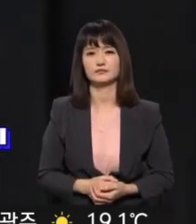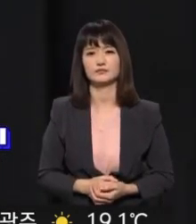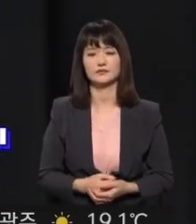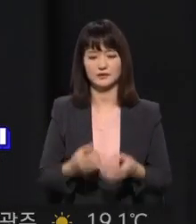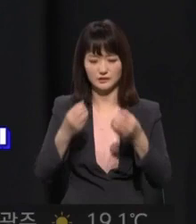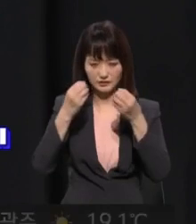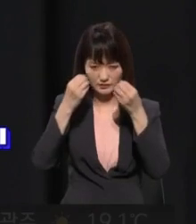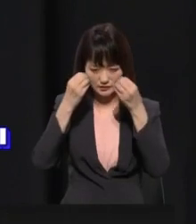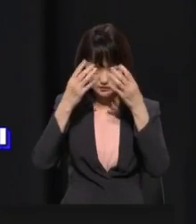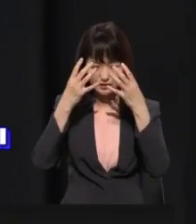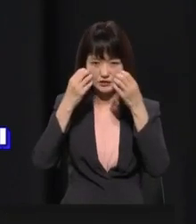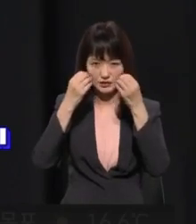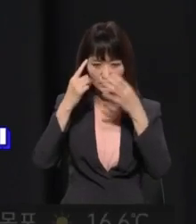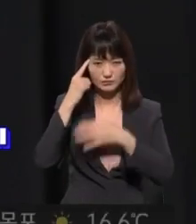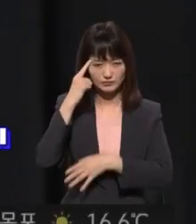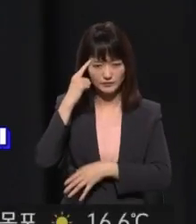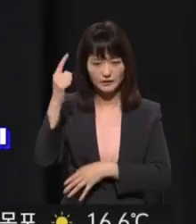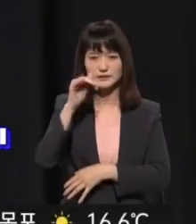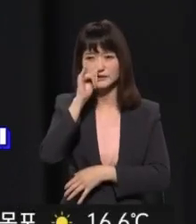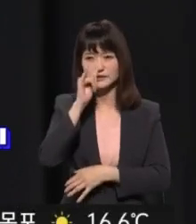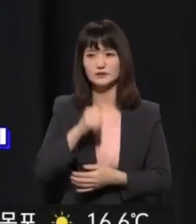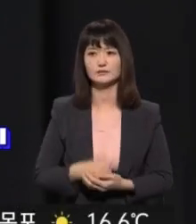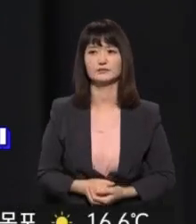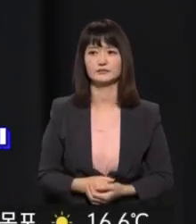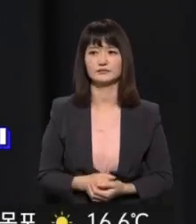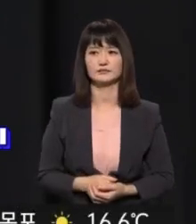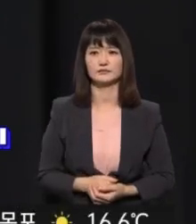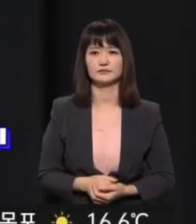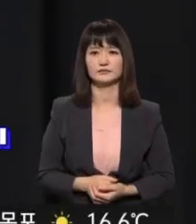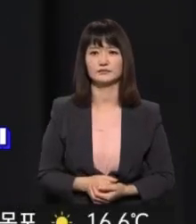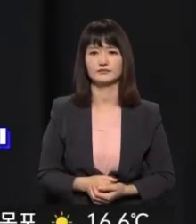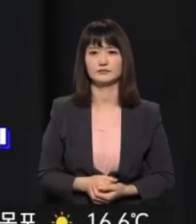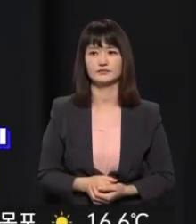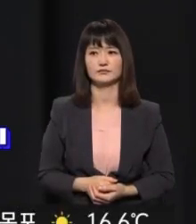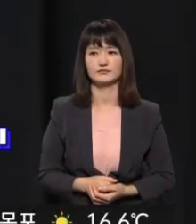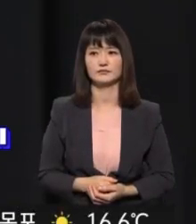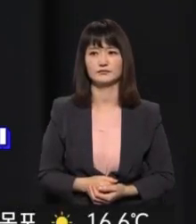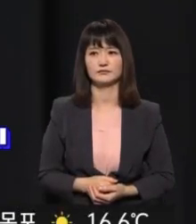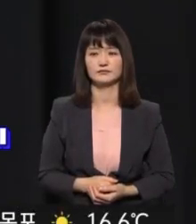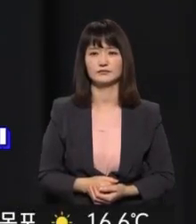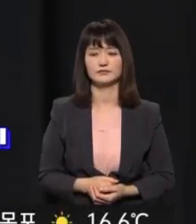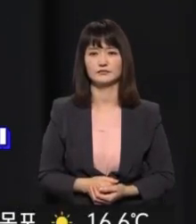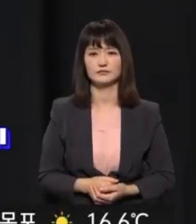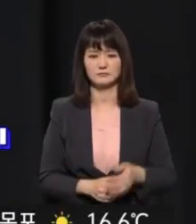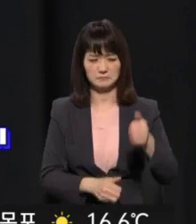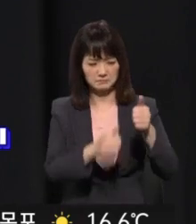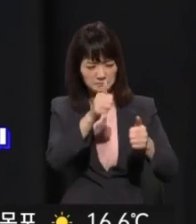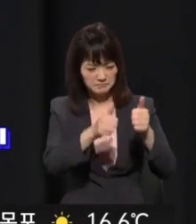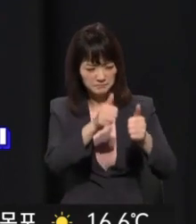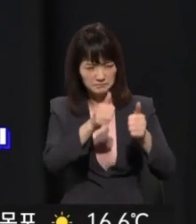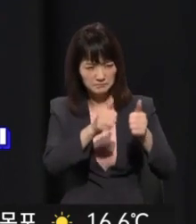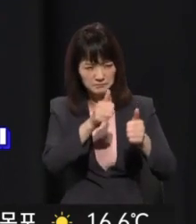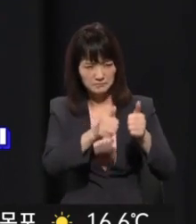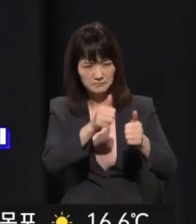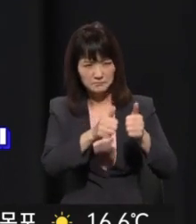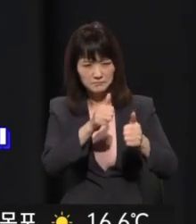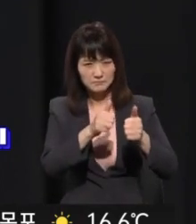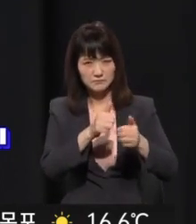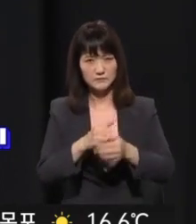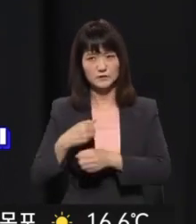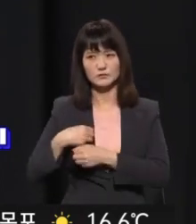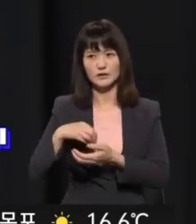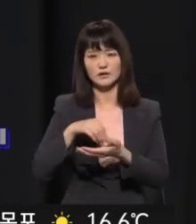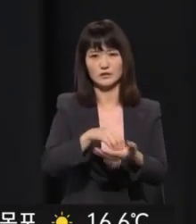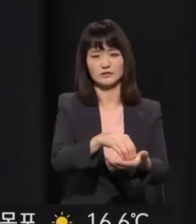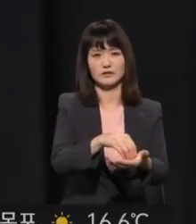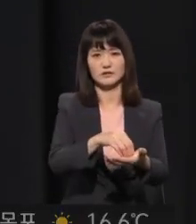바탕으로 또 새로운 창작이 일어나기도 합니다. 저는 오히려 콩쿨이나 다른 쪽에서의 병역 혜택을 줄여가는 방향으로 해서 그냥